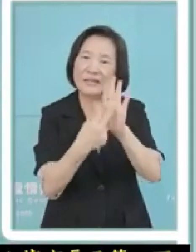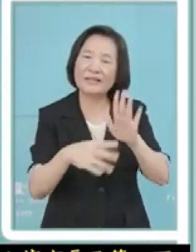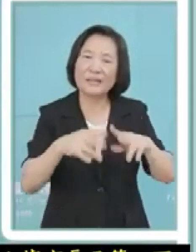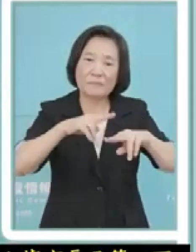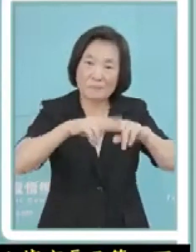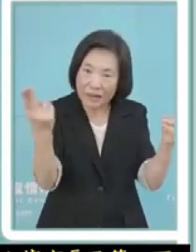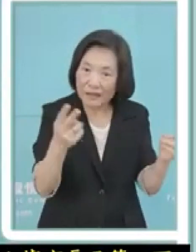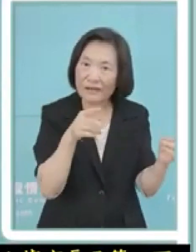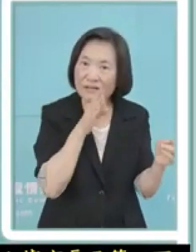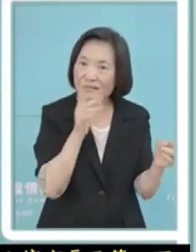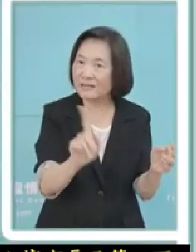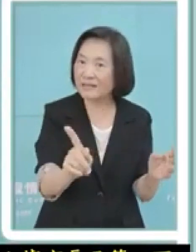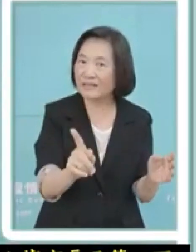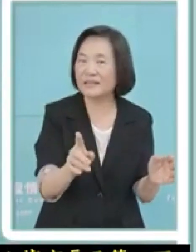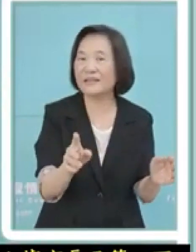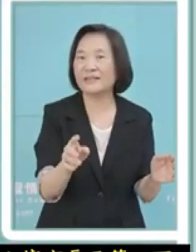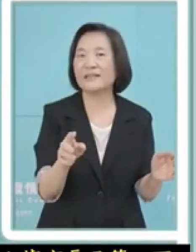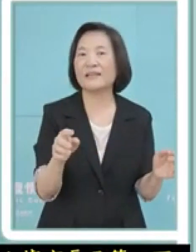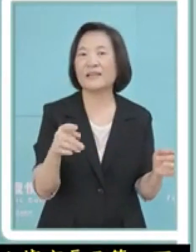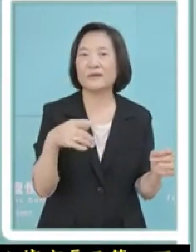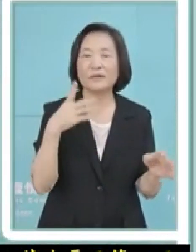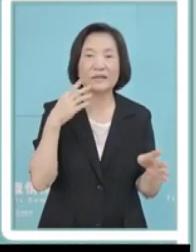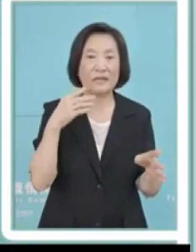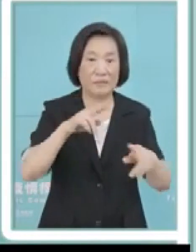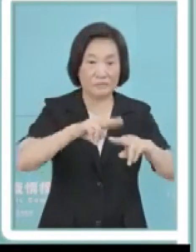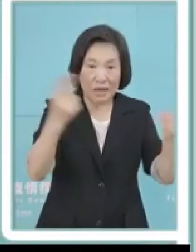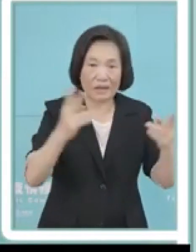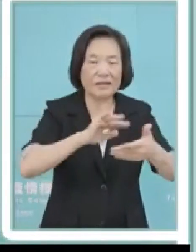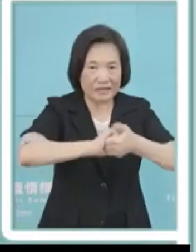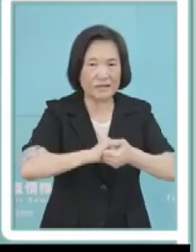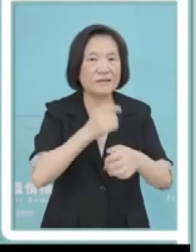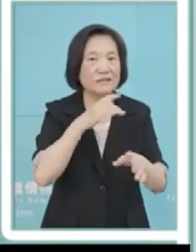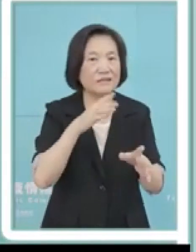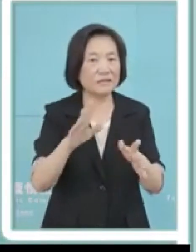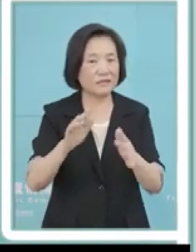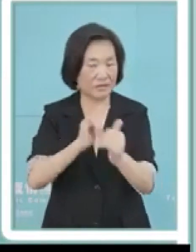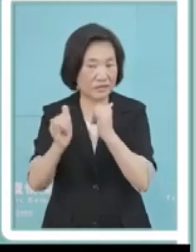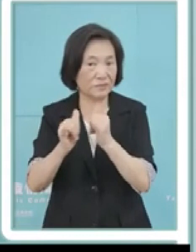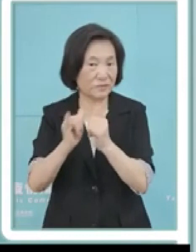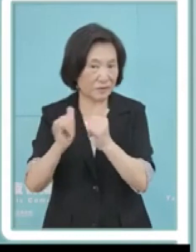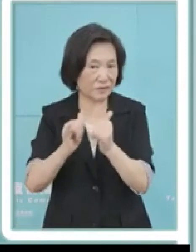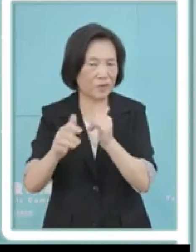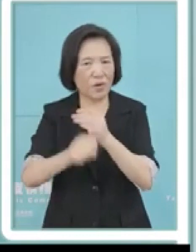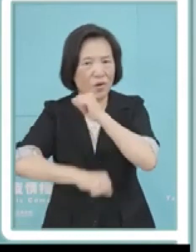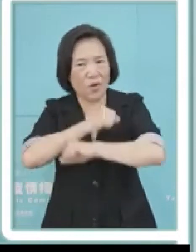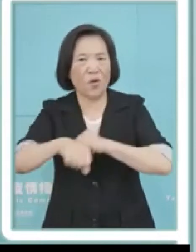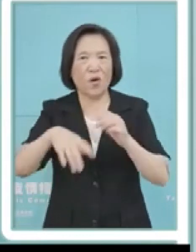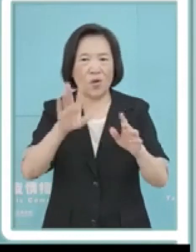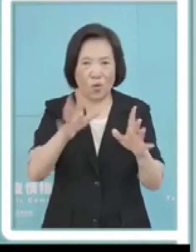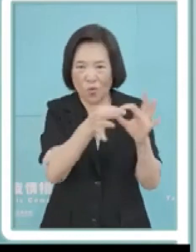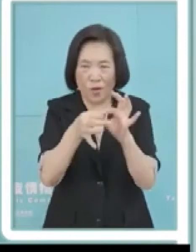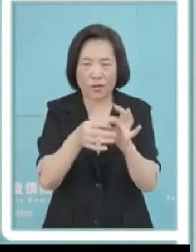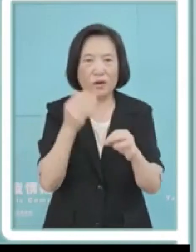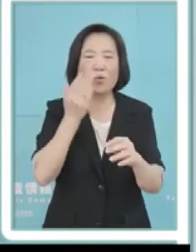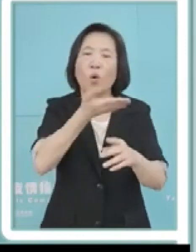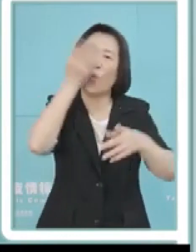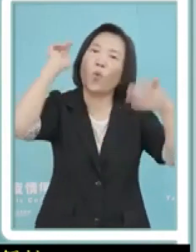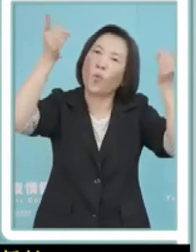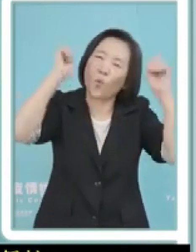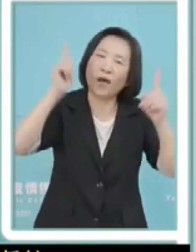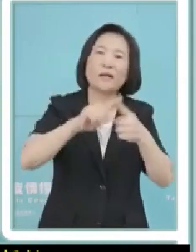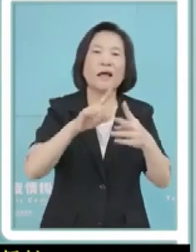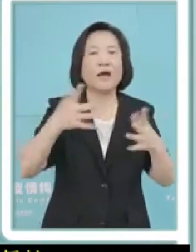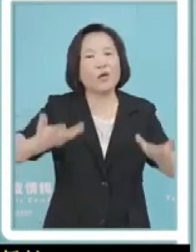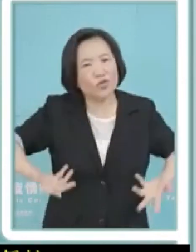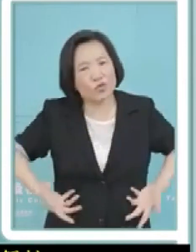哦，对我来讲呢，这个民生必要的、社会运作必要的，先解封了。但如果是休闲娱乐的，